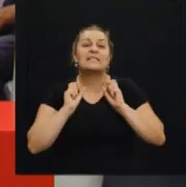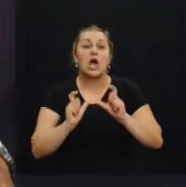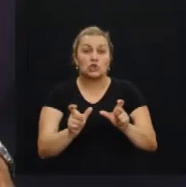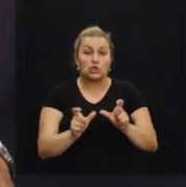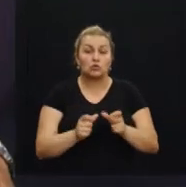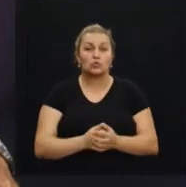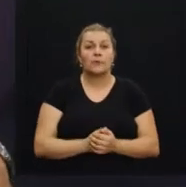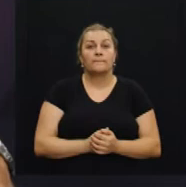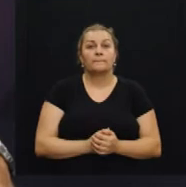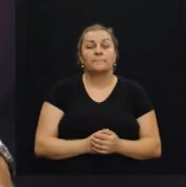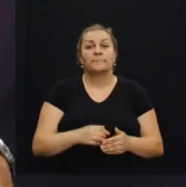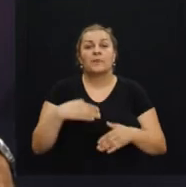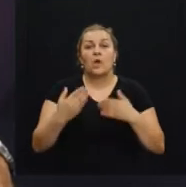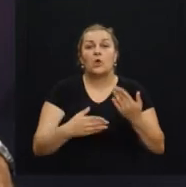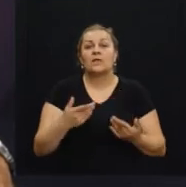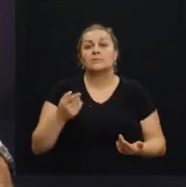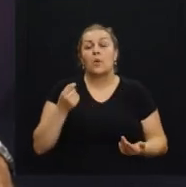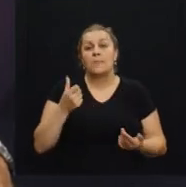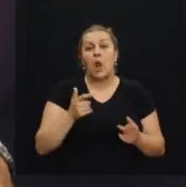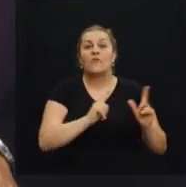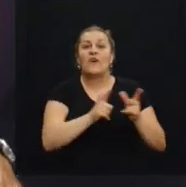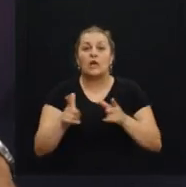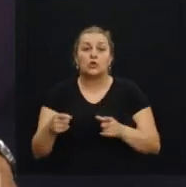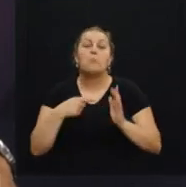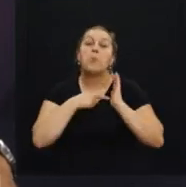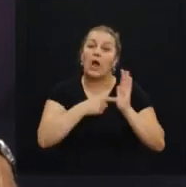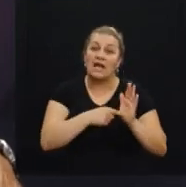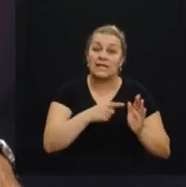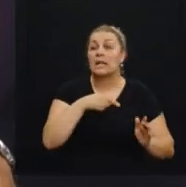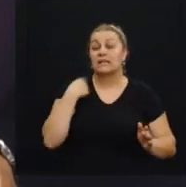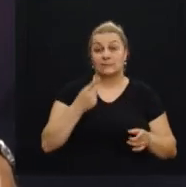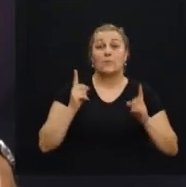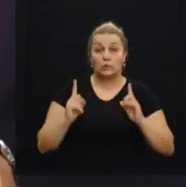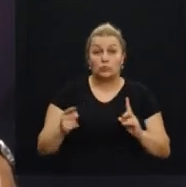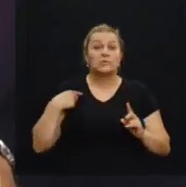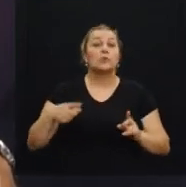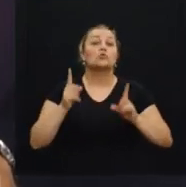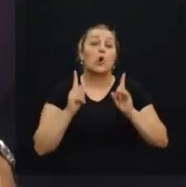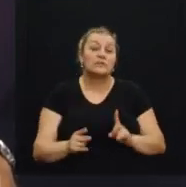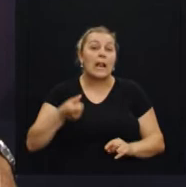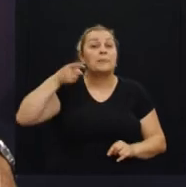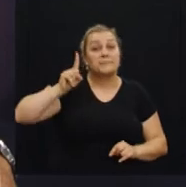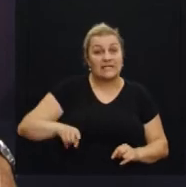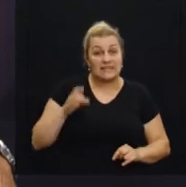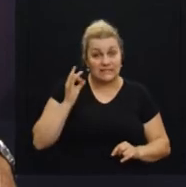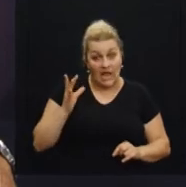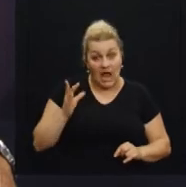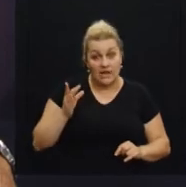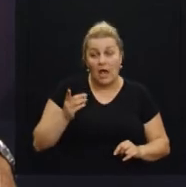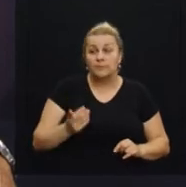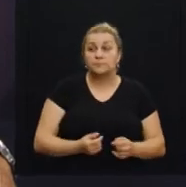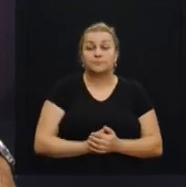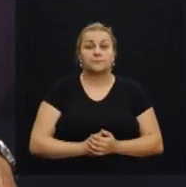zaštitu. I onda smo imali vatron, pokazali da smo tu i tu smo ostali mjesec dana, ali smo